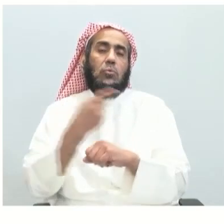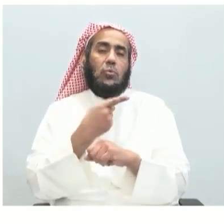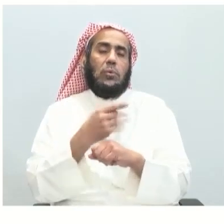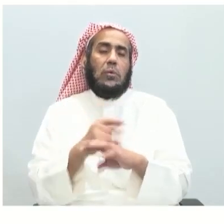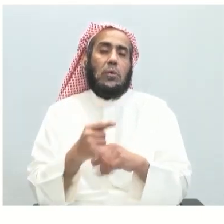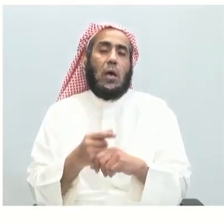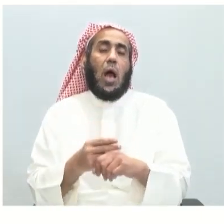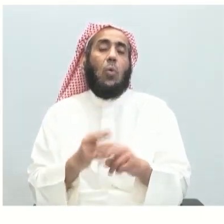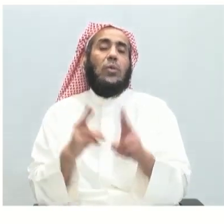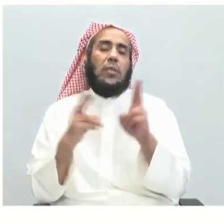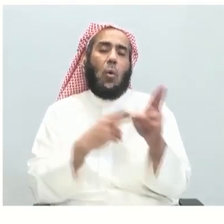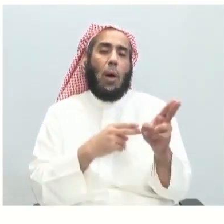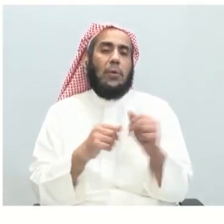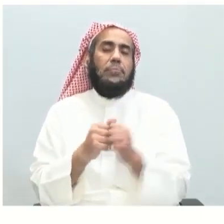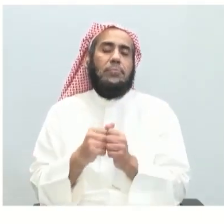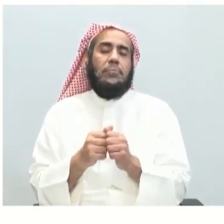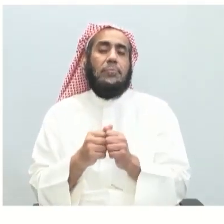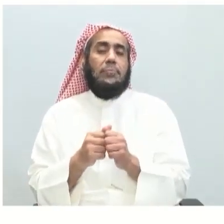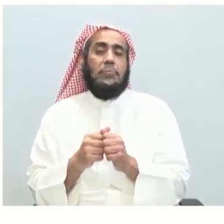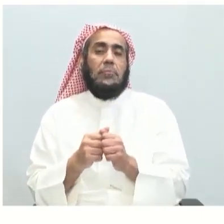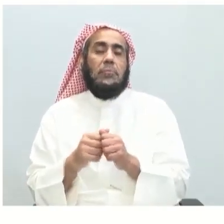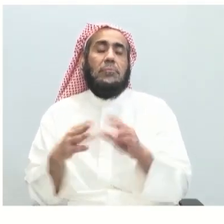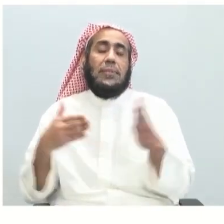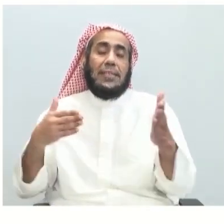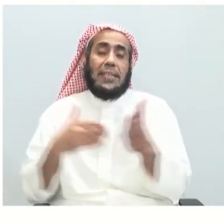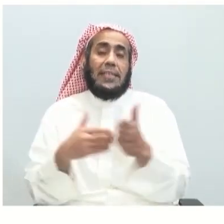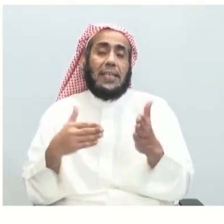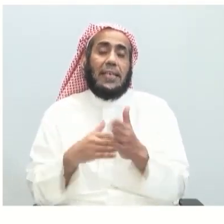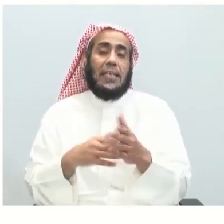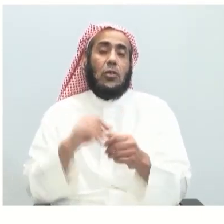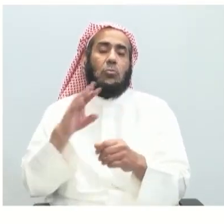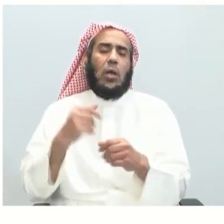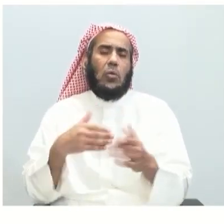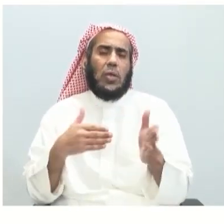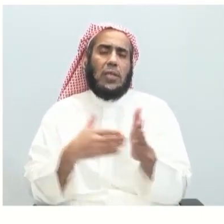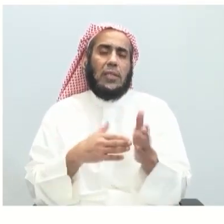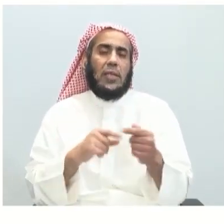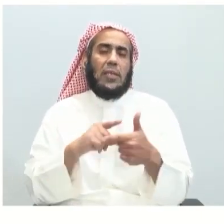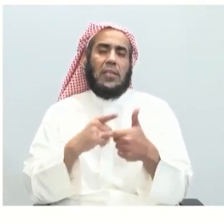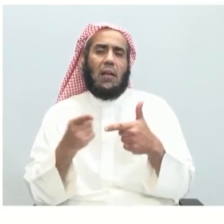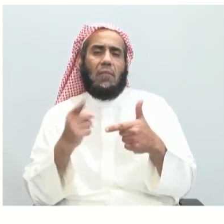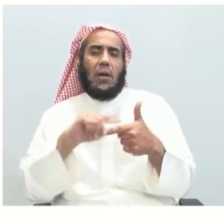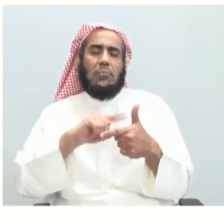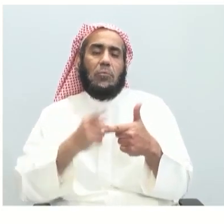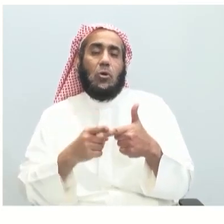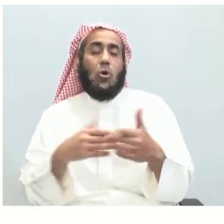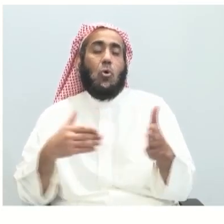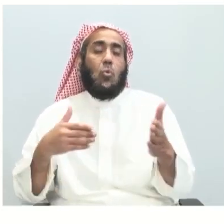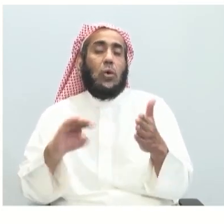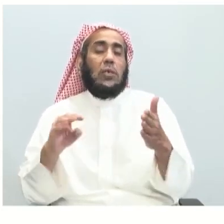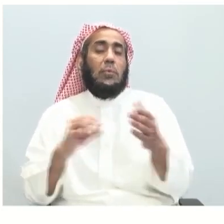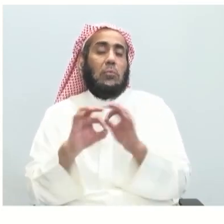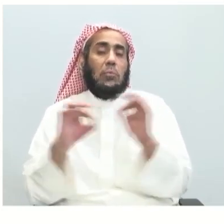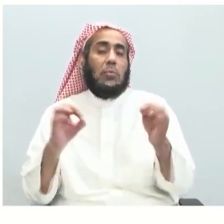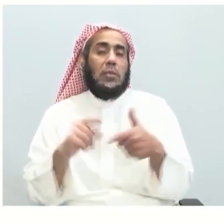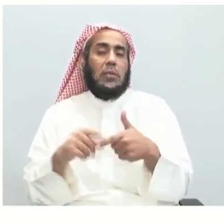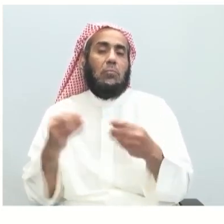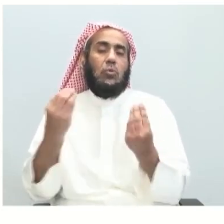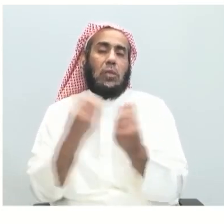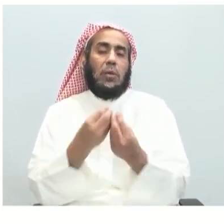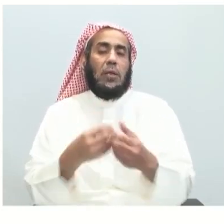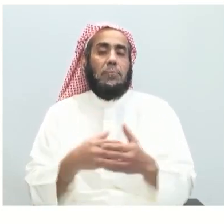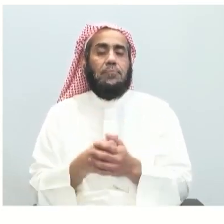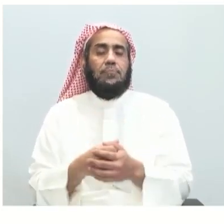او التوابع او التوابع تنتهي الجمله حيث ينتهي طرفها وجميع المتميمات المنتميه اليها